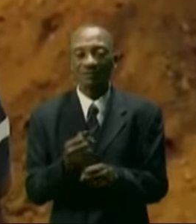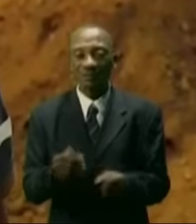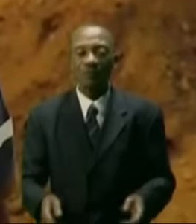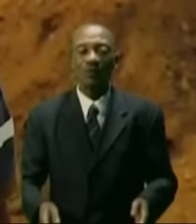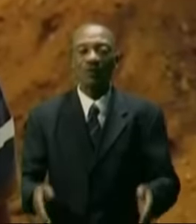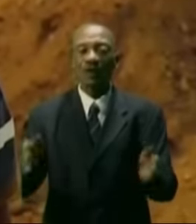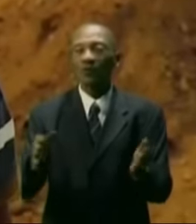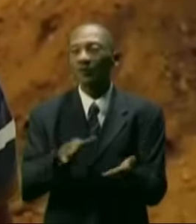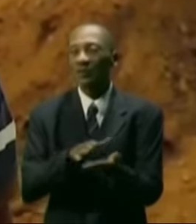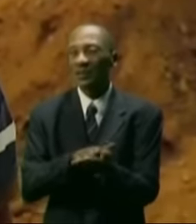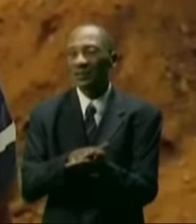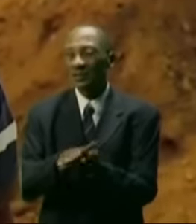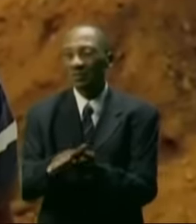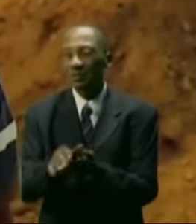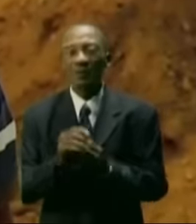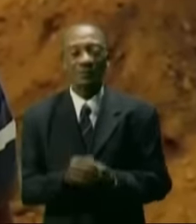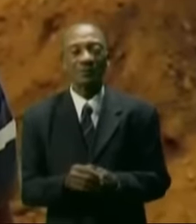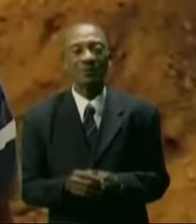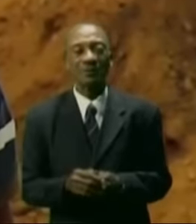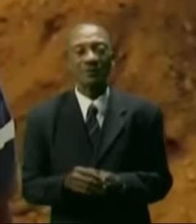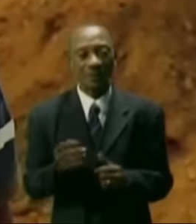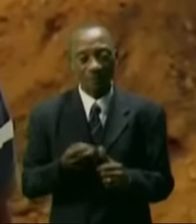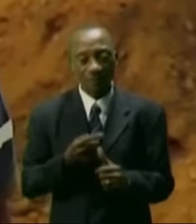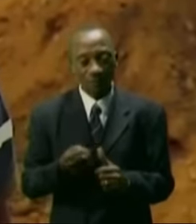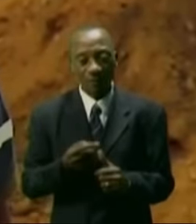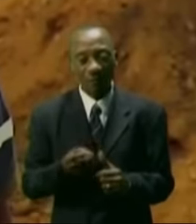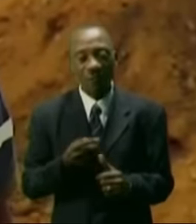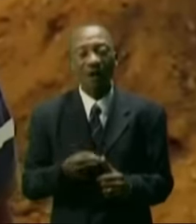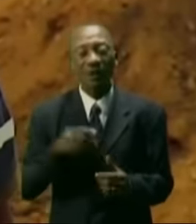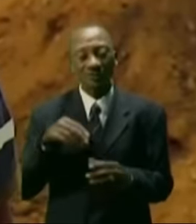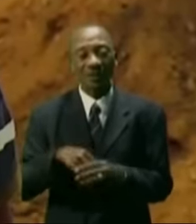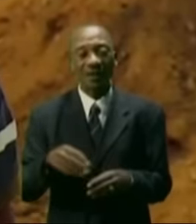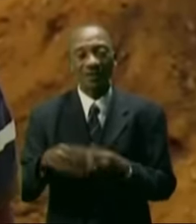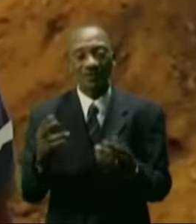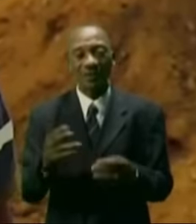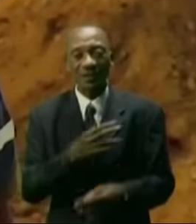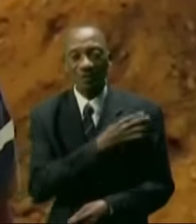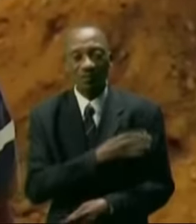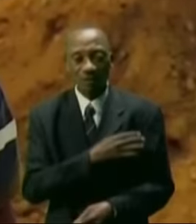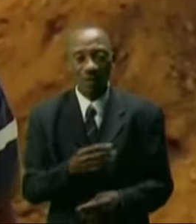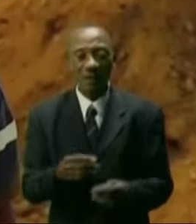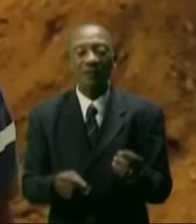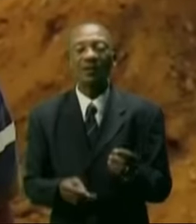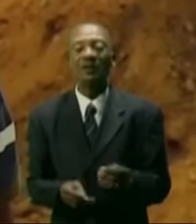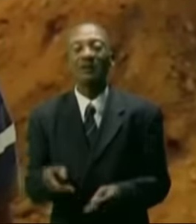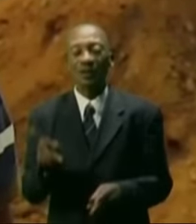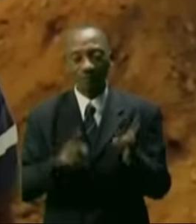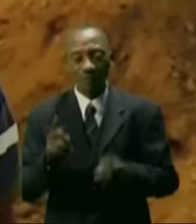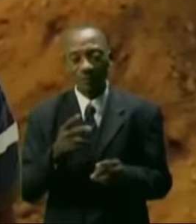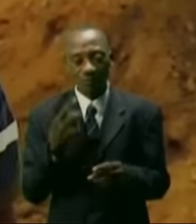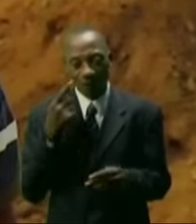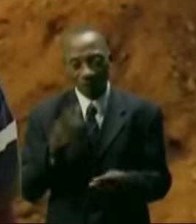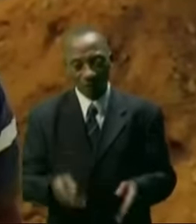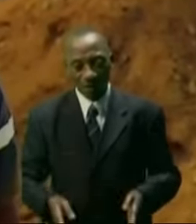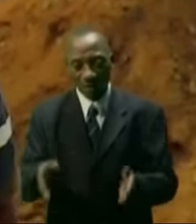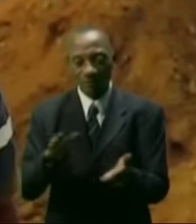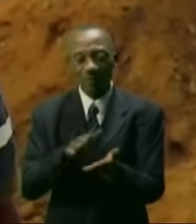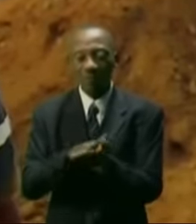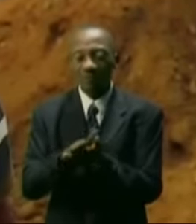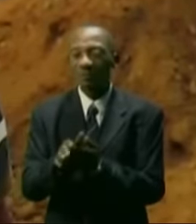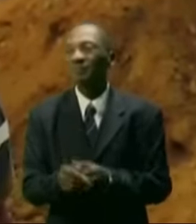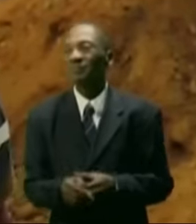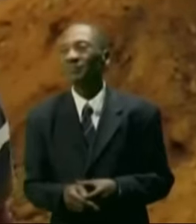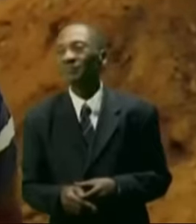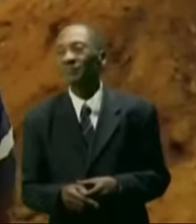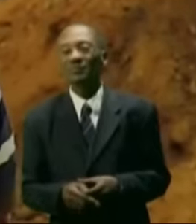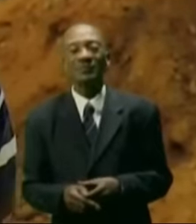des travaux pour asphalter cette grande route, un grand boulevard parmi les grands boulevards chef-lieu